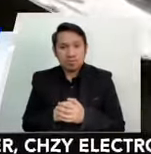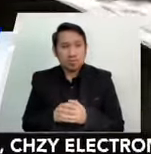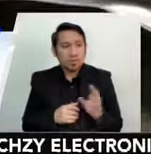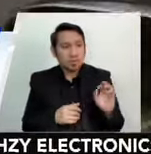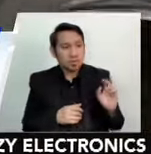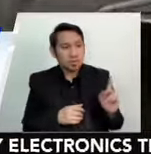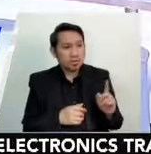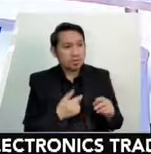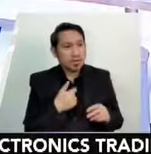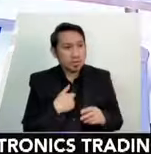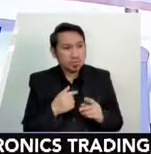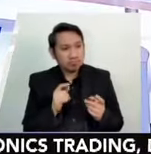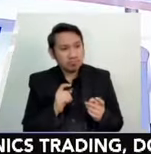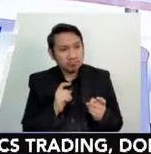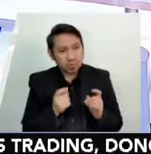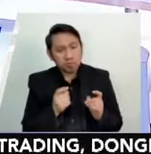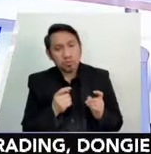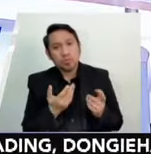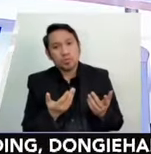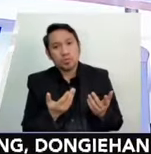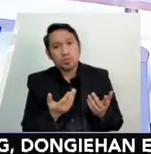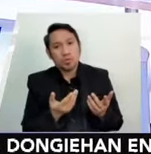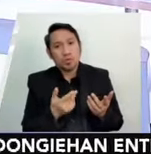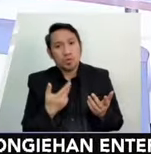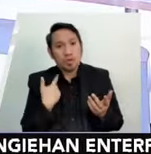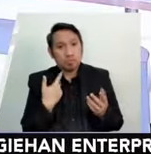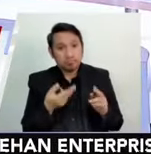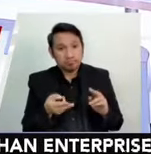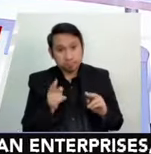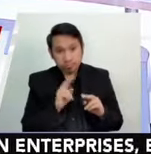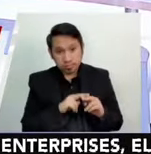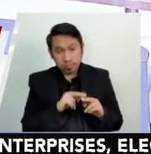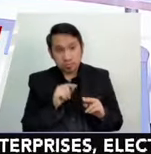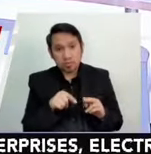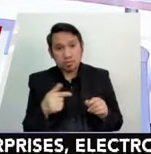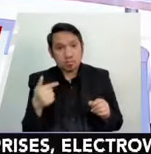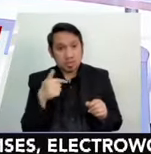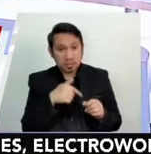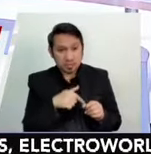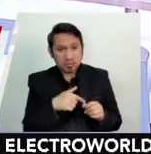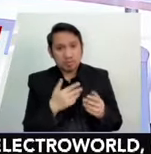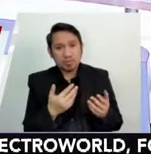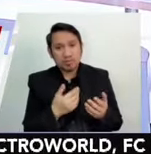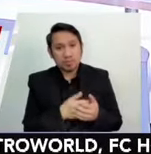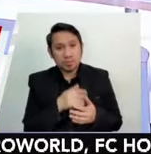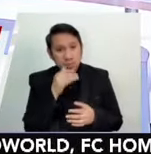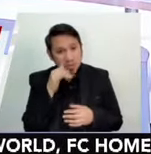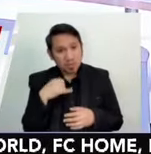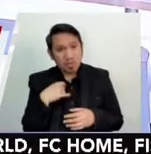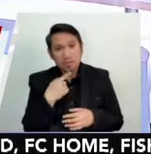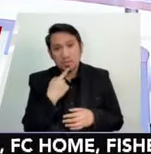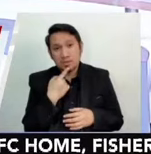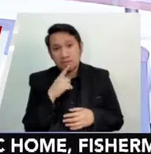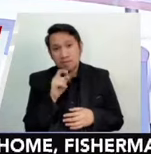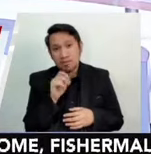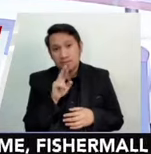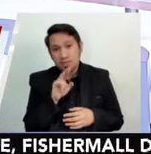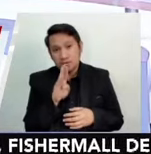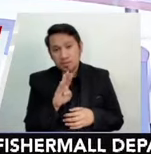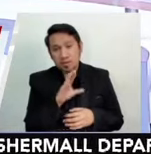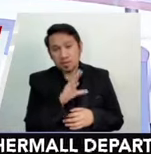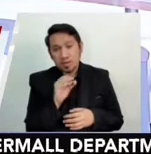tayo, samantalin na natin itong tumaas na naman na presyo ng mga produktong petrolyo. Kahapon sabi ng LTFRB, talagang dadaan daw po sa proseso